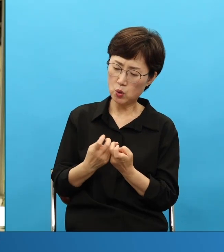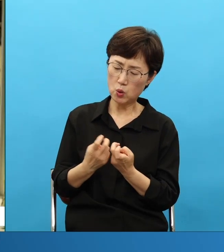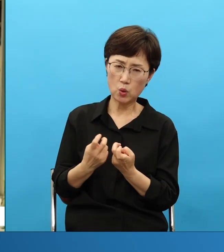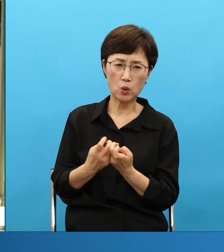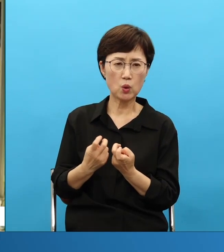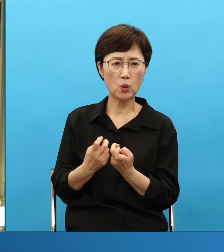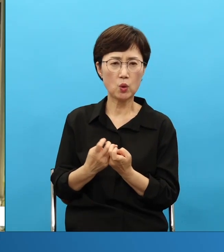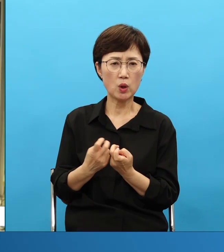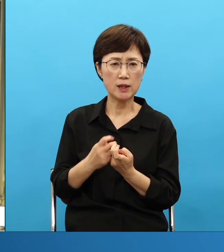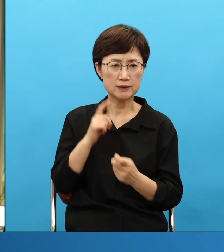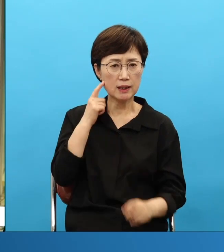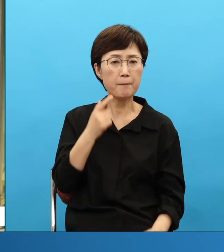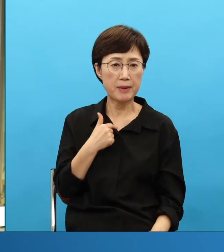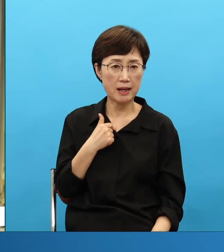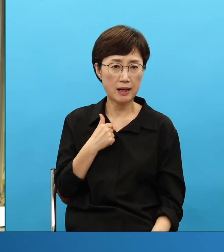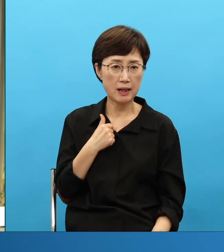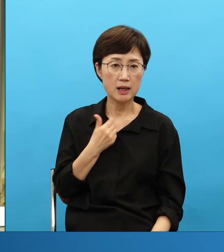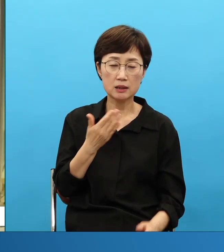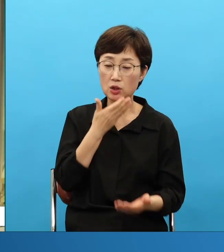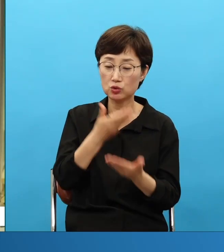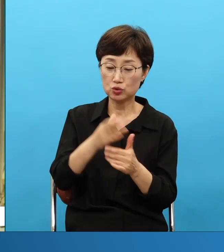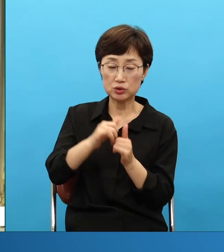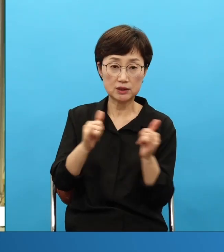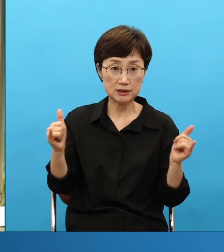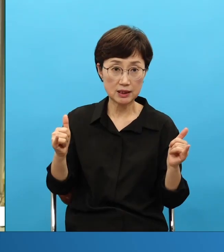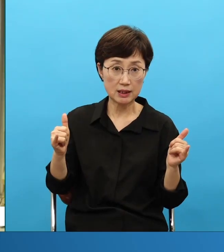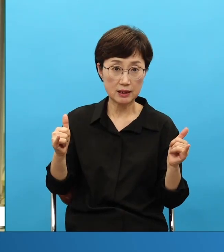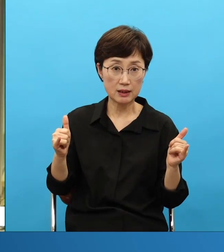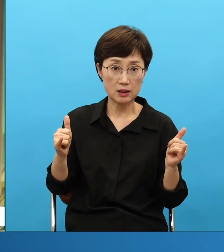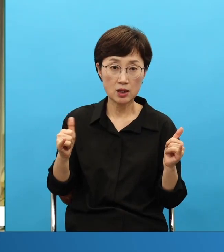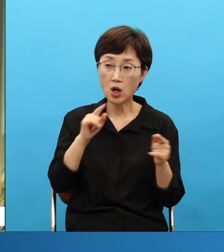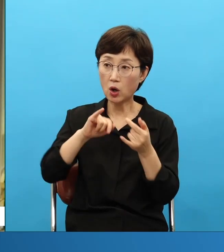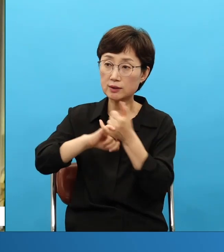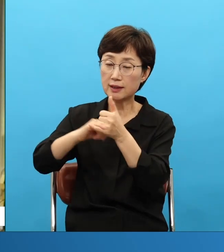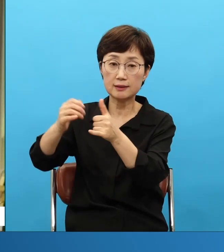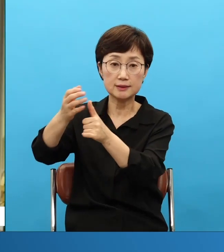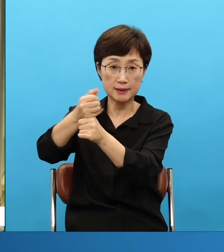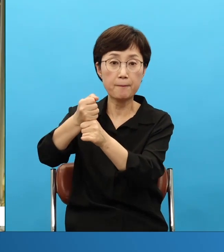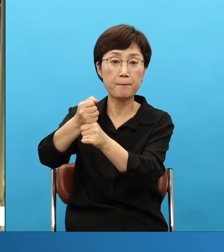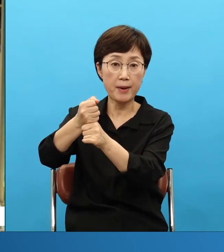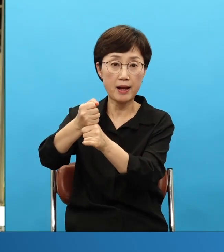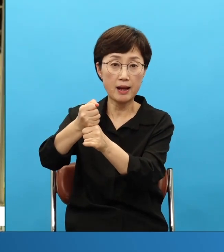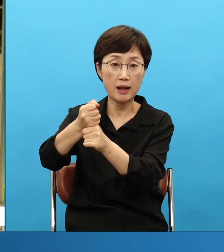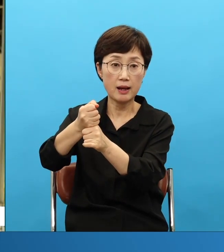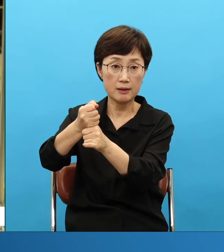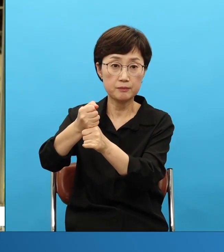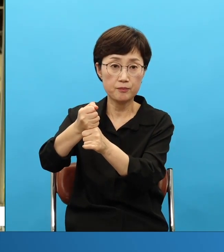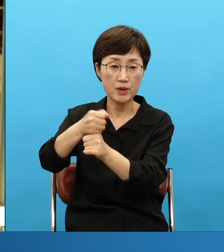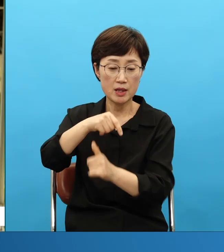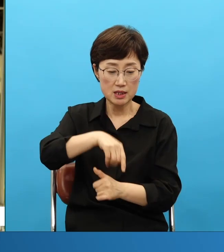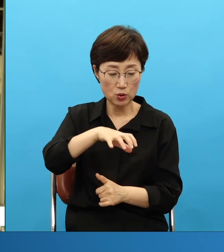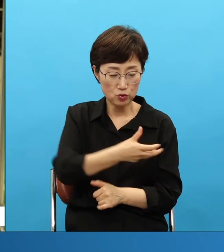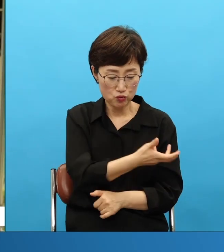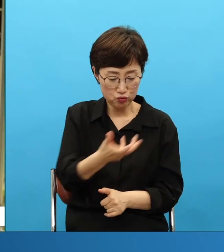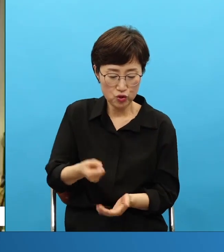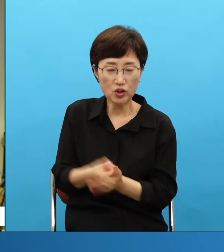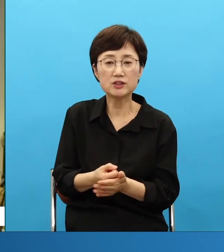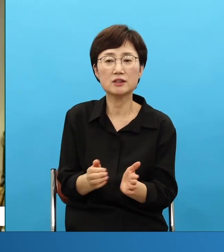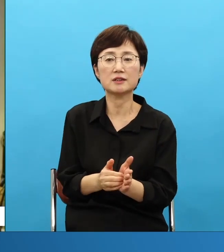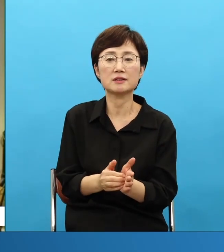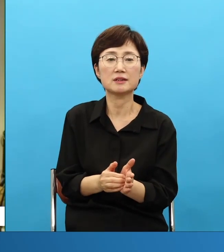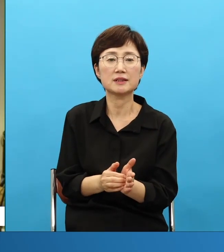그런 지역이었거든요. 근데 중직자분들이 언약을 따라서 언약 붙잡고 이것을 결정하게